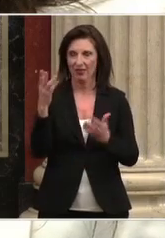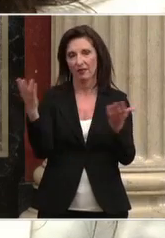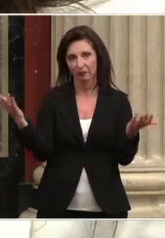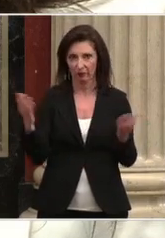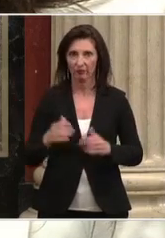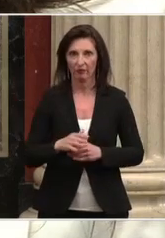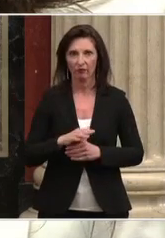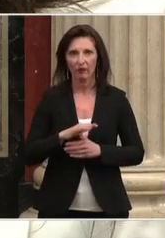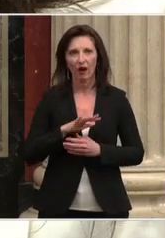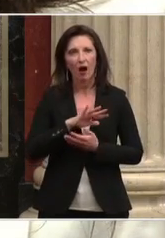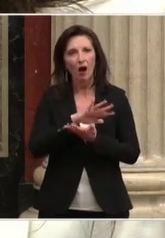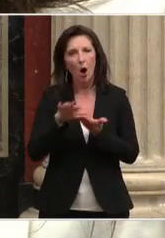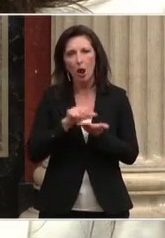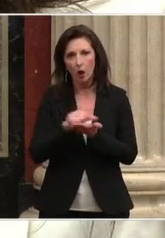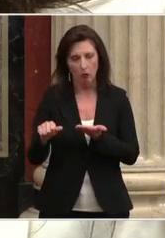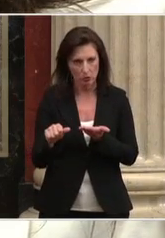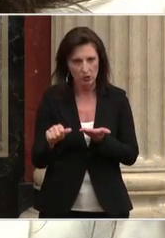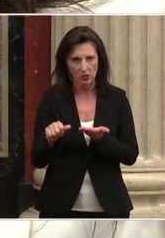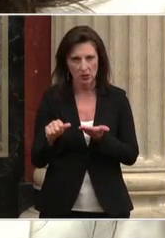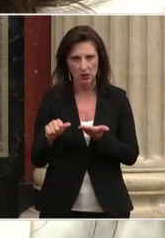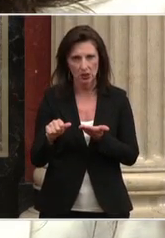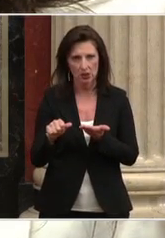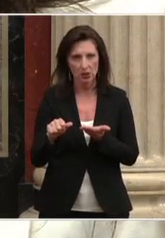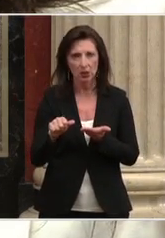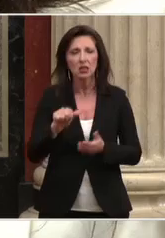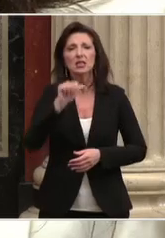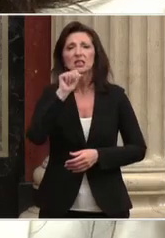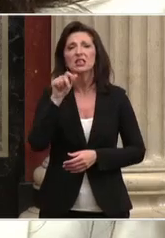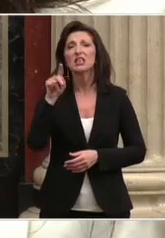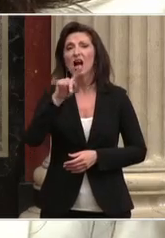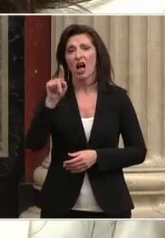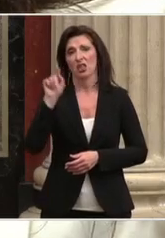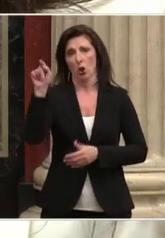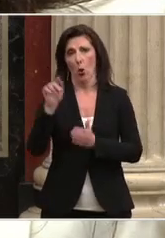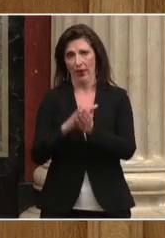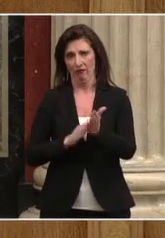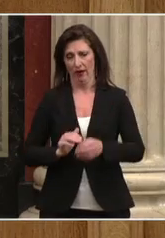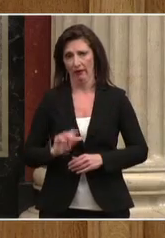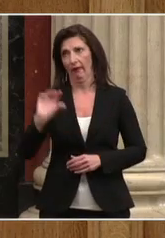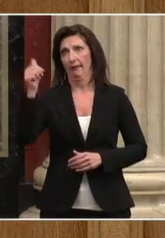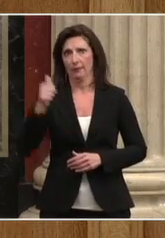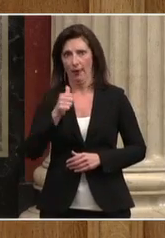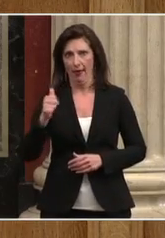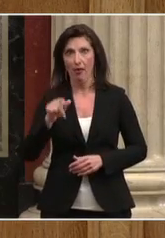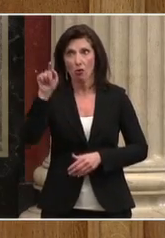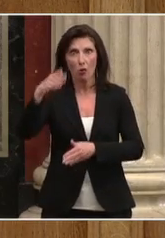der Holocaust hat nicht im Konzentrationslager begonnen, dort hat er